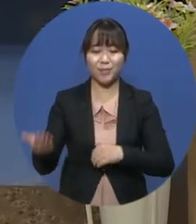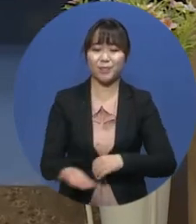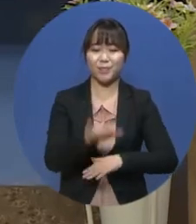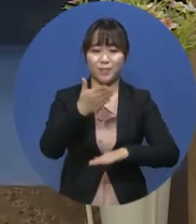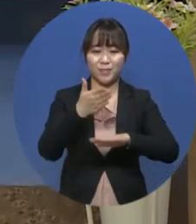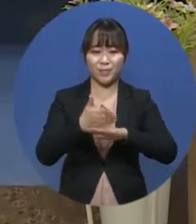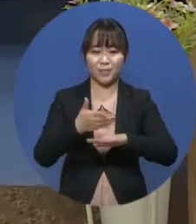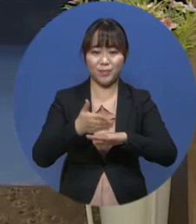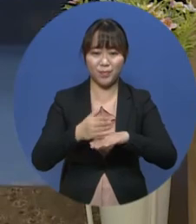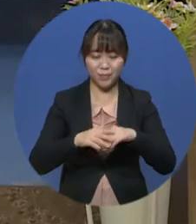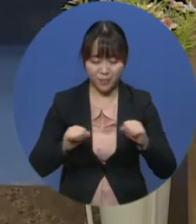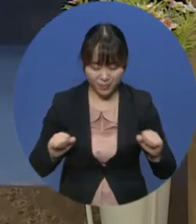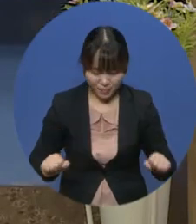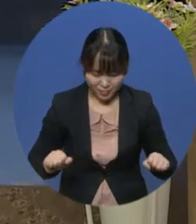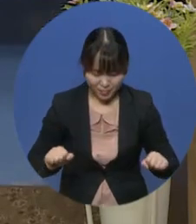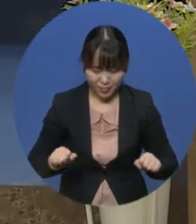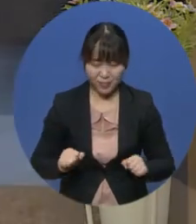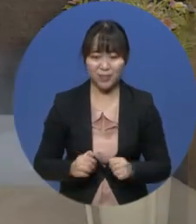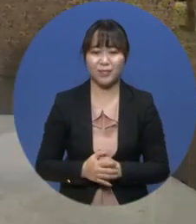시청해 주신 여러분 고맙습니다